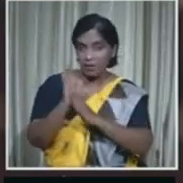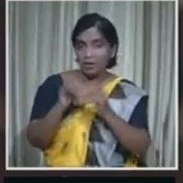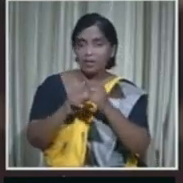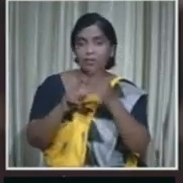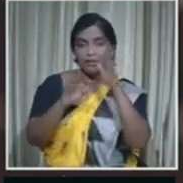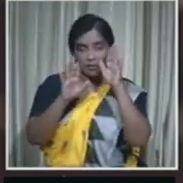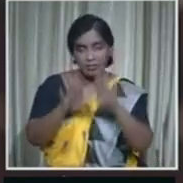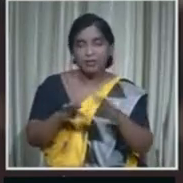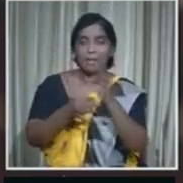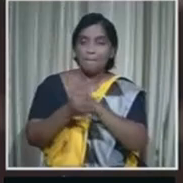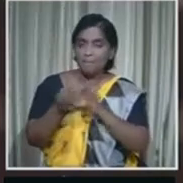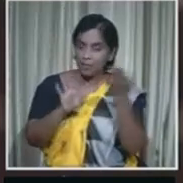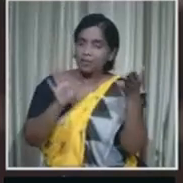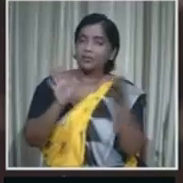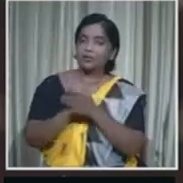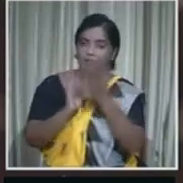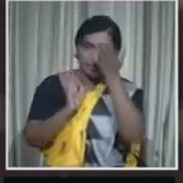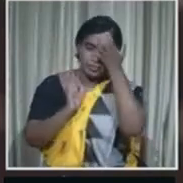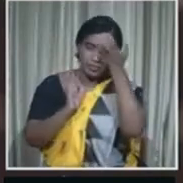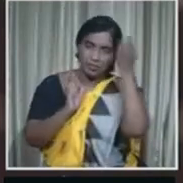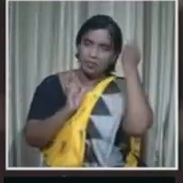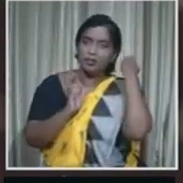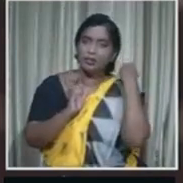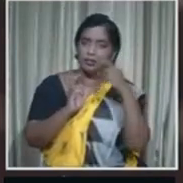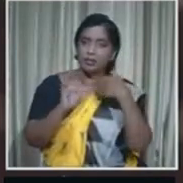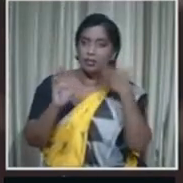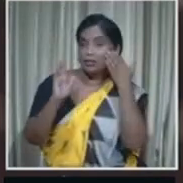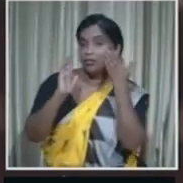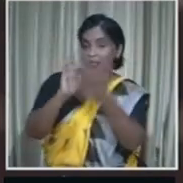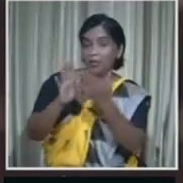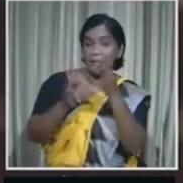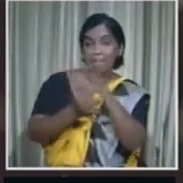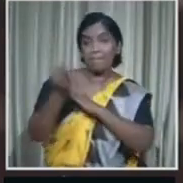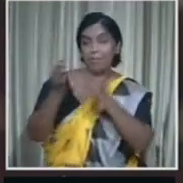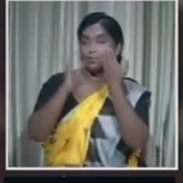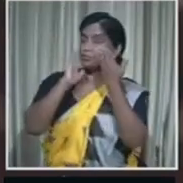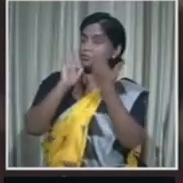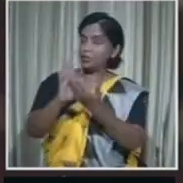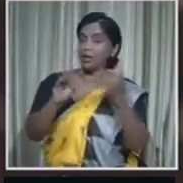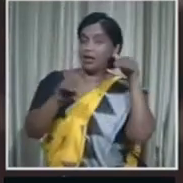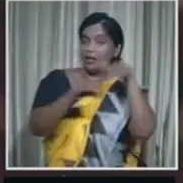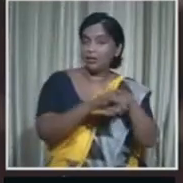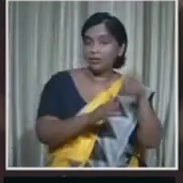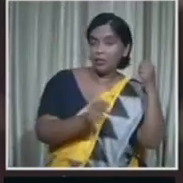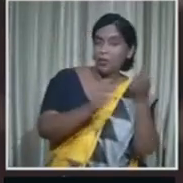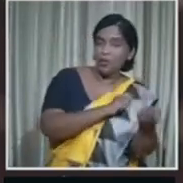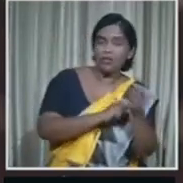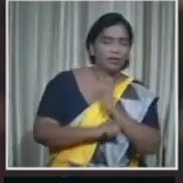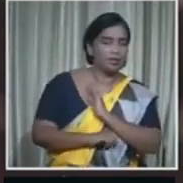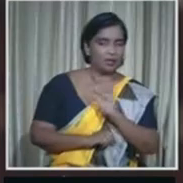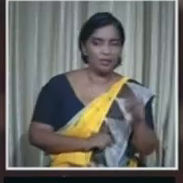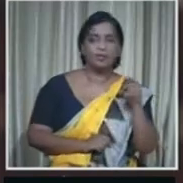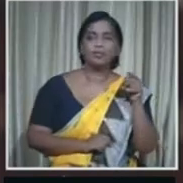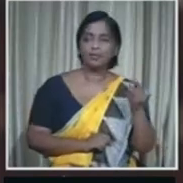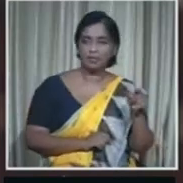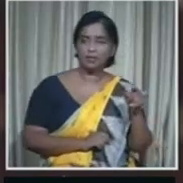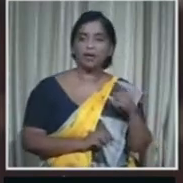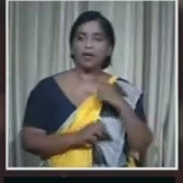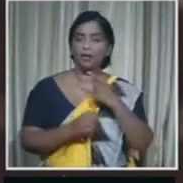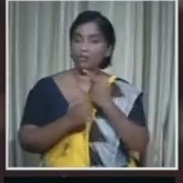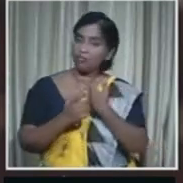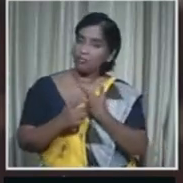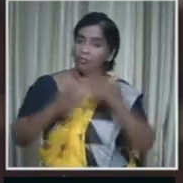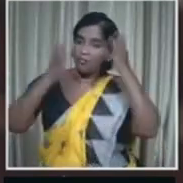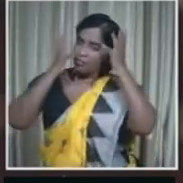මේ ප්‍රජාතන්ත්‍රවාදී විහිළුව තුළ මුහුණට පෙන්නලා ප්‍රජාතන්ත්‍රවාදී රටට පෙන්නලා යටින් කරන්න එපා. ඔබතුමා කිව්වනේ මොටර්සයිකල් තියෙනවා,